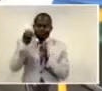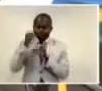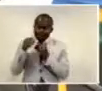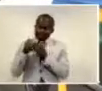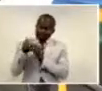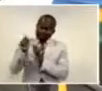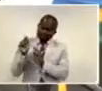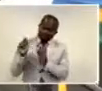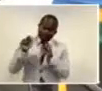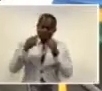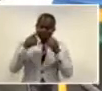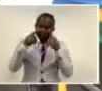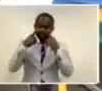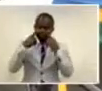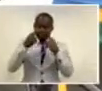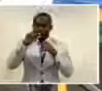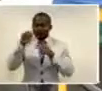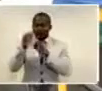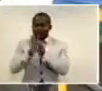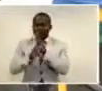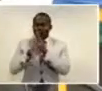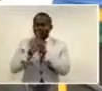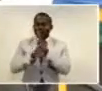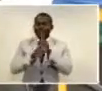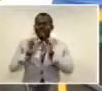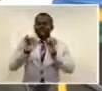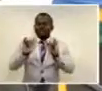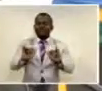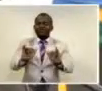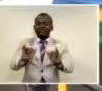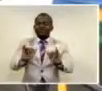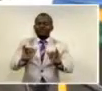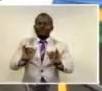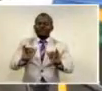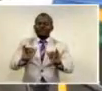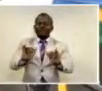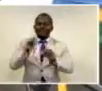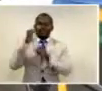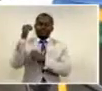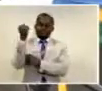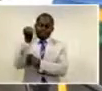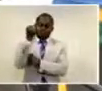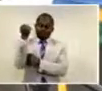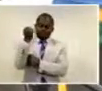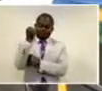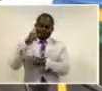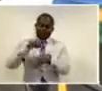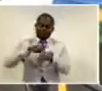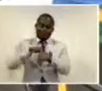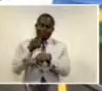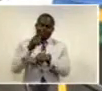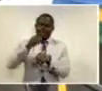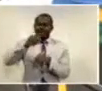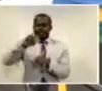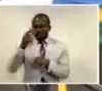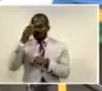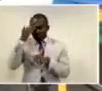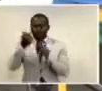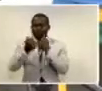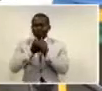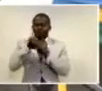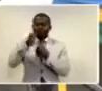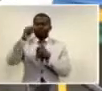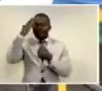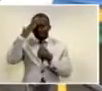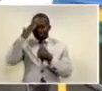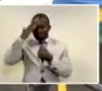kubareba utundi turere dusigaye duhigira umwanya ukurikiyeho mu bwitabire kuko Rubavu irazwi